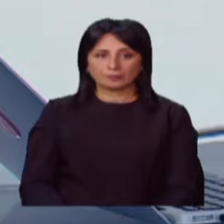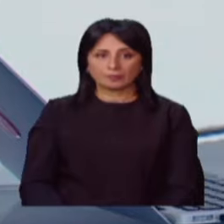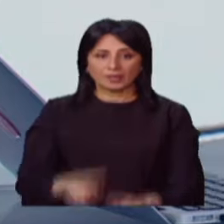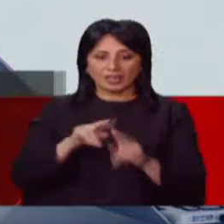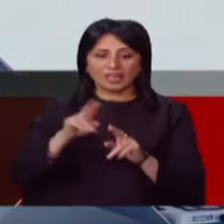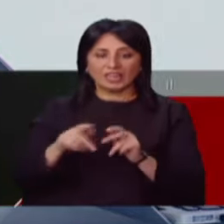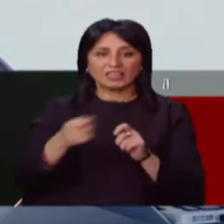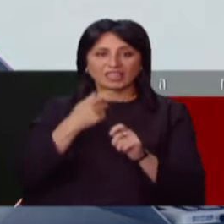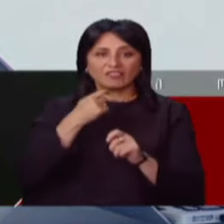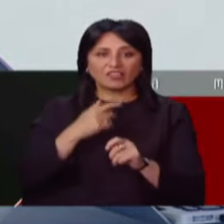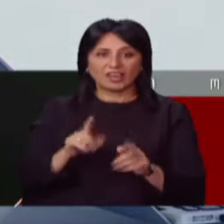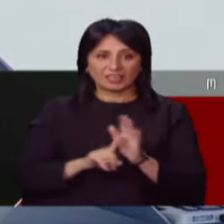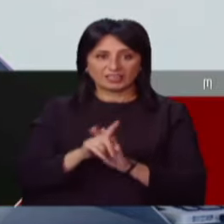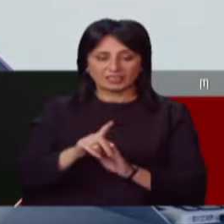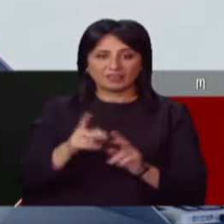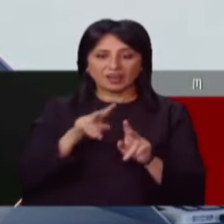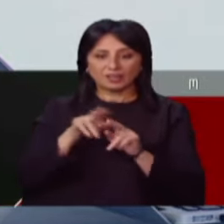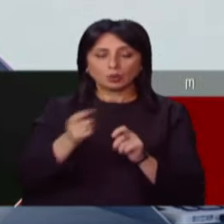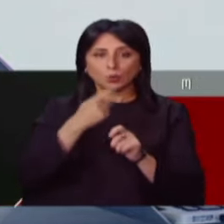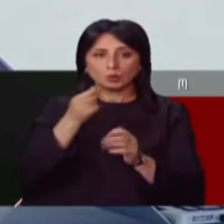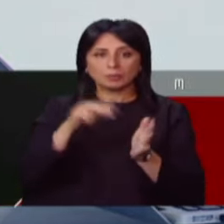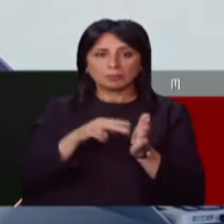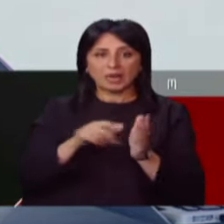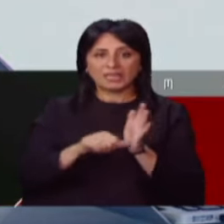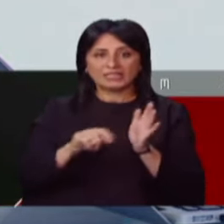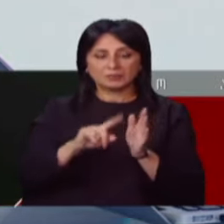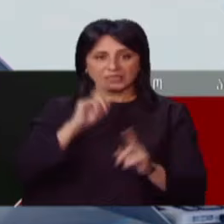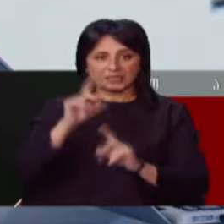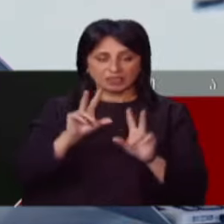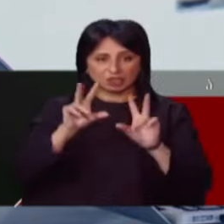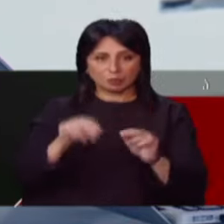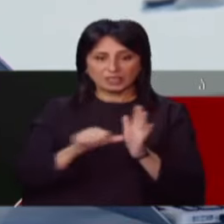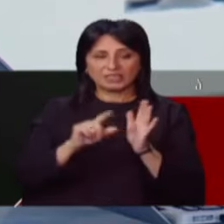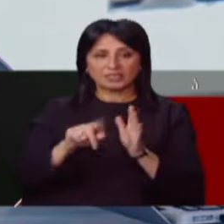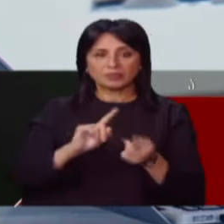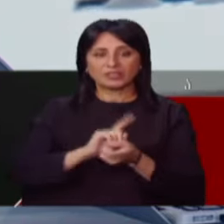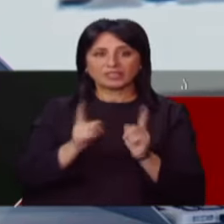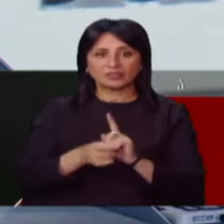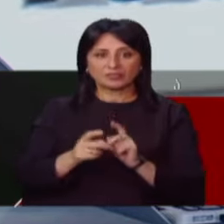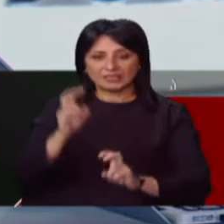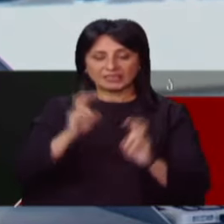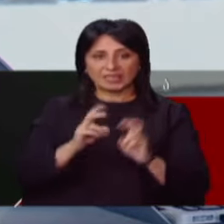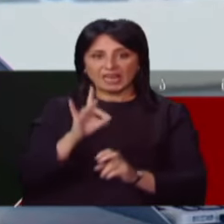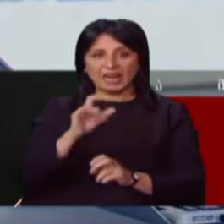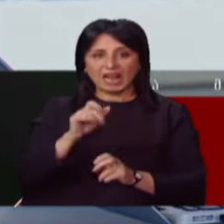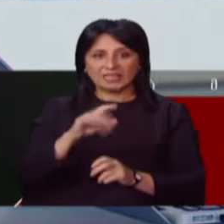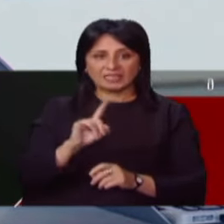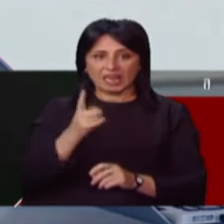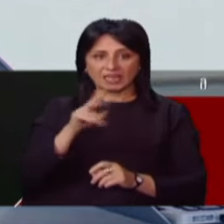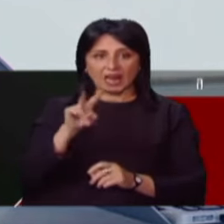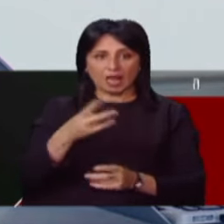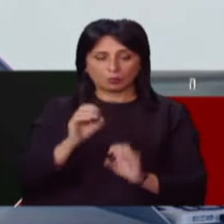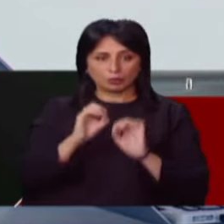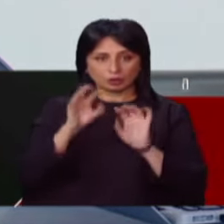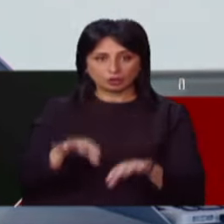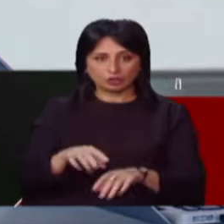მრთველისთვის მზადება დაიწყო, სახელმწიფო მევენახებს ყურძნის ფასის სუბსიდირებას წელსაც პირდება სუბსიდირების სანაცვლოდ ქარხნებმა რკაწითელი მინიმუმ ერთ ლარად უნდა